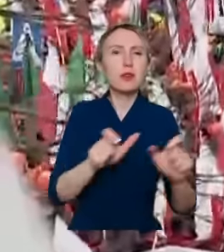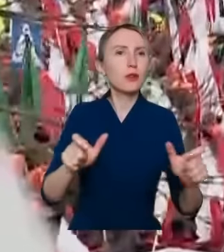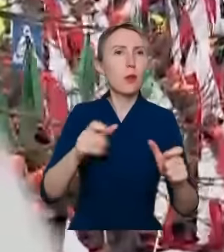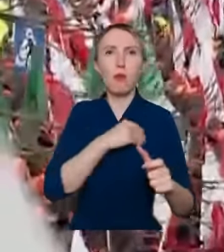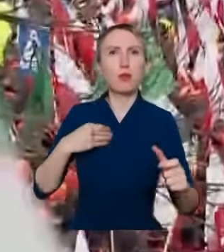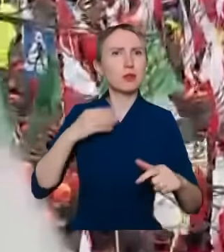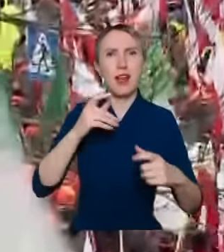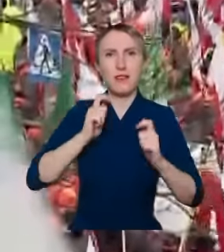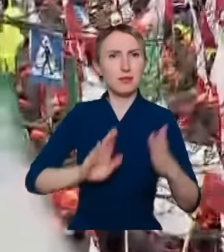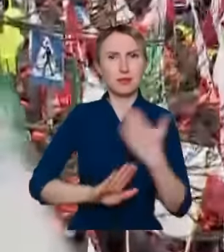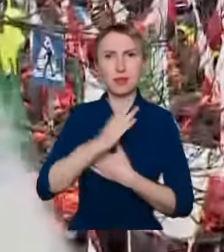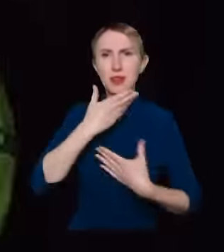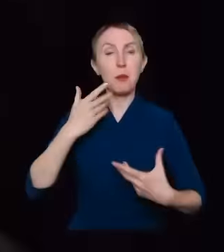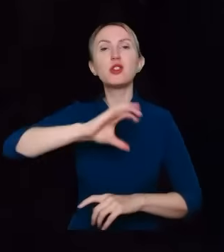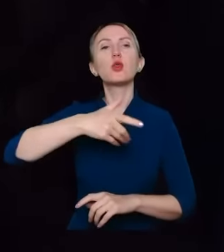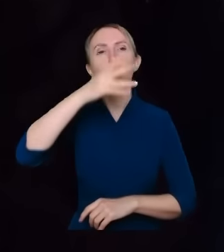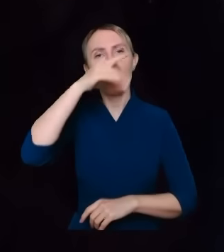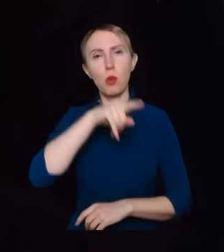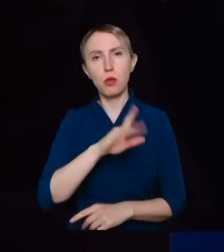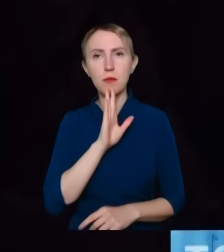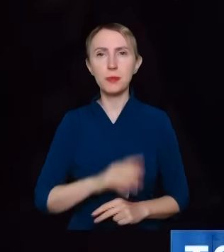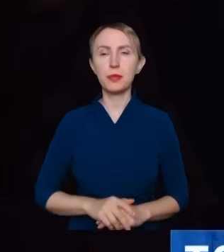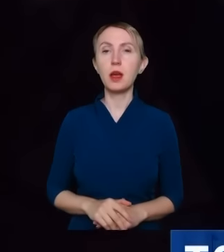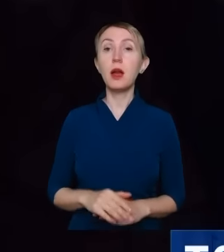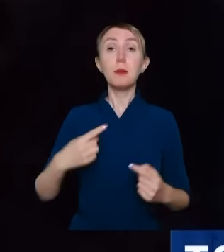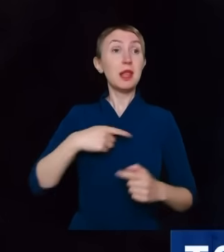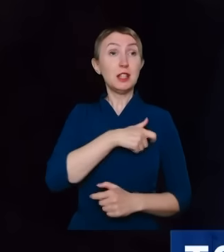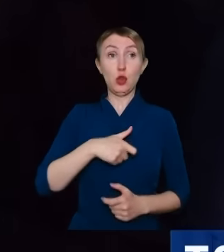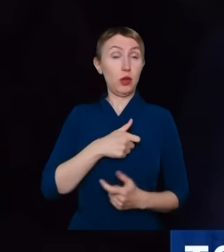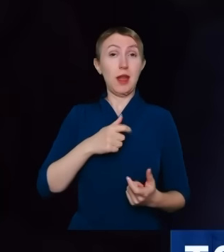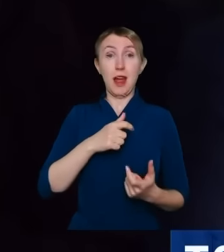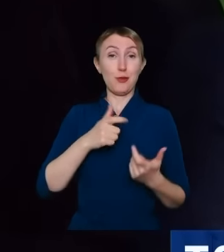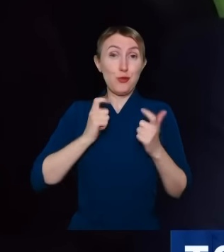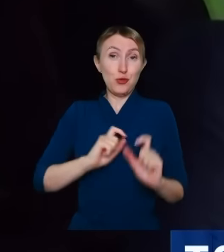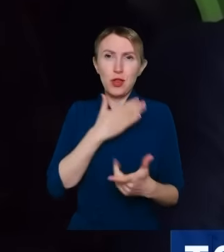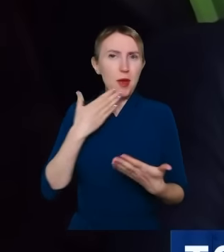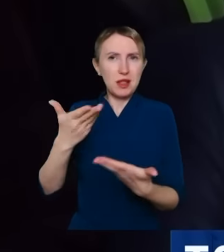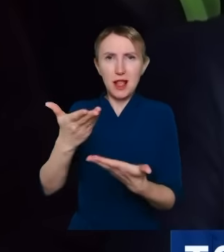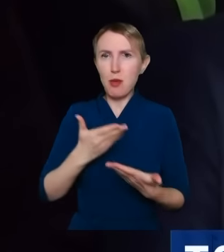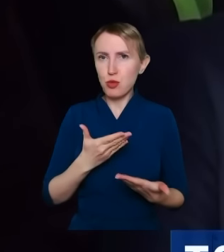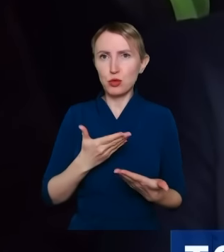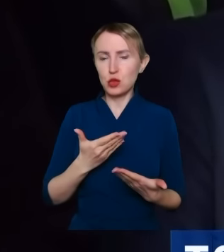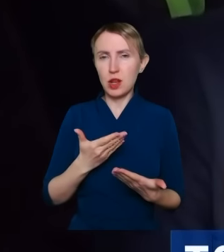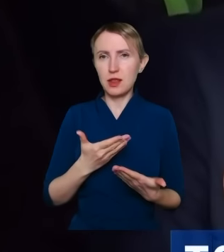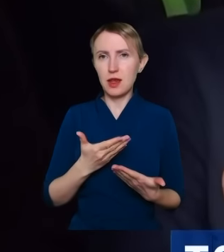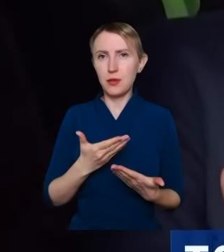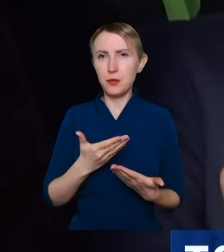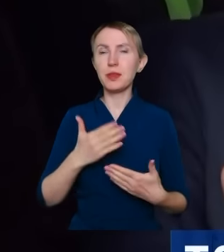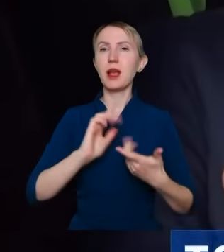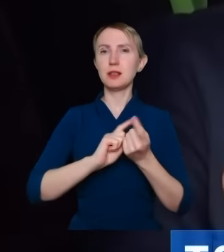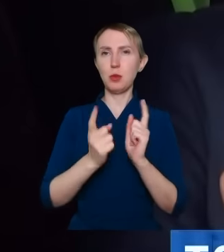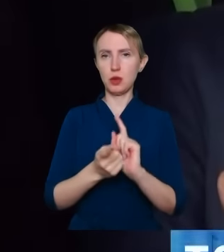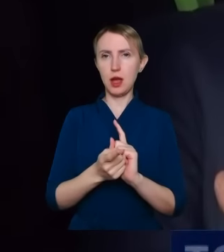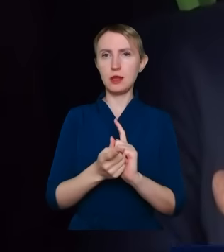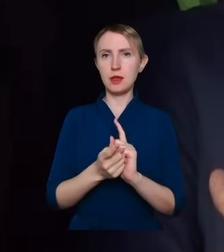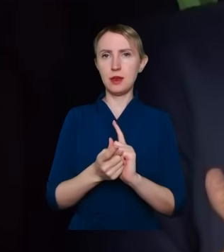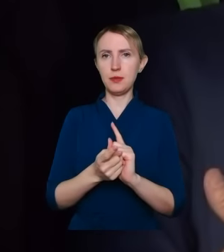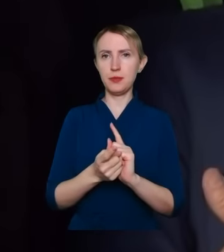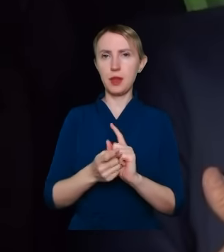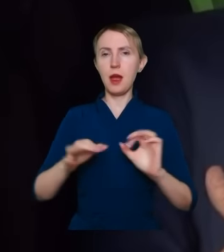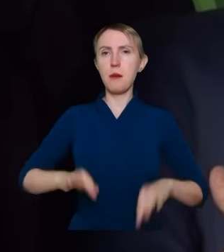należy do tak zwanej grupy chuliganów jako Solidarność nie mamy zaproszenia Jak na razie na spotkanie z panem